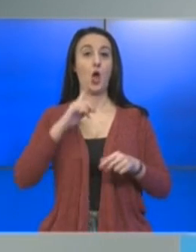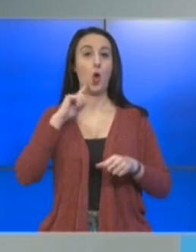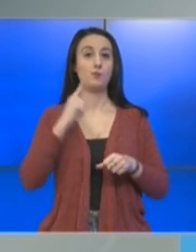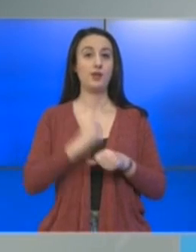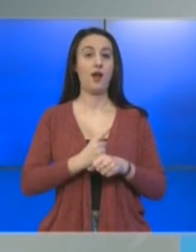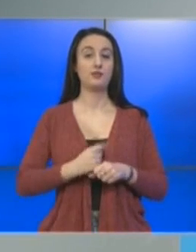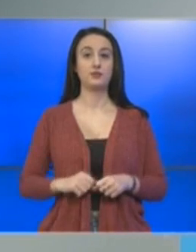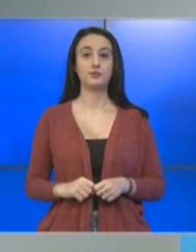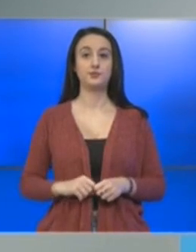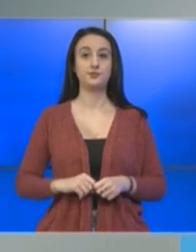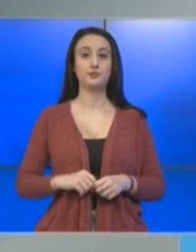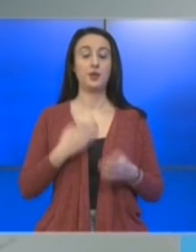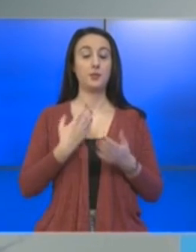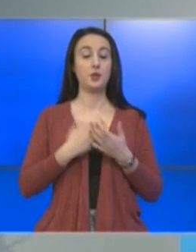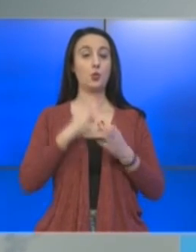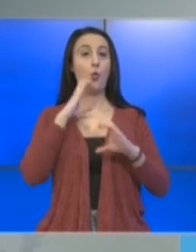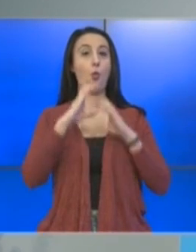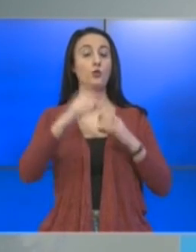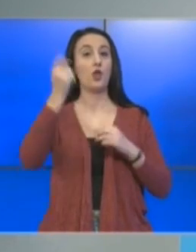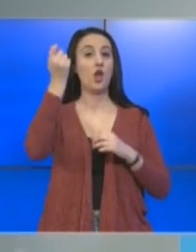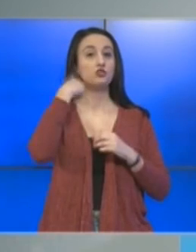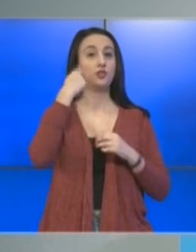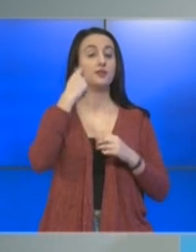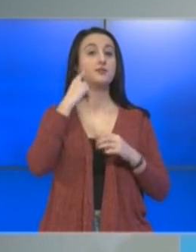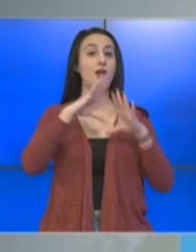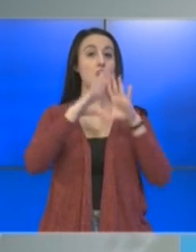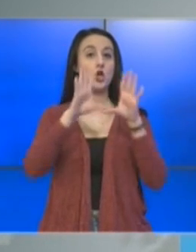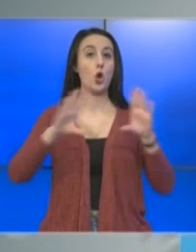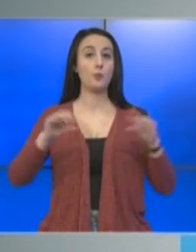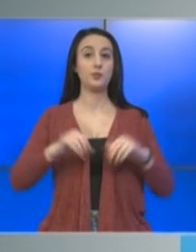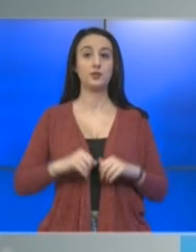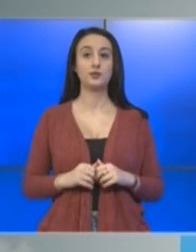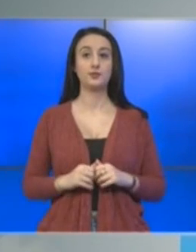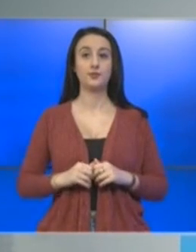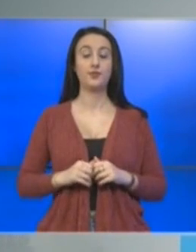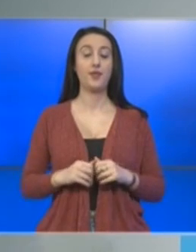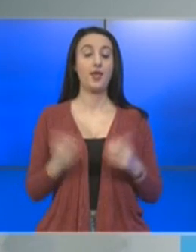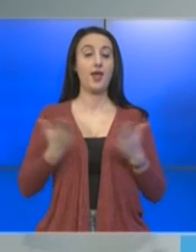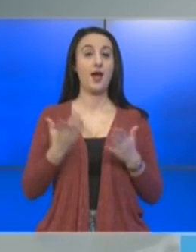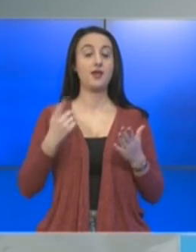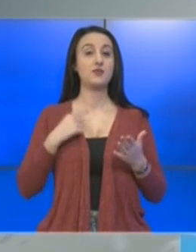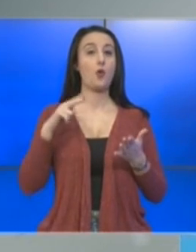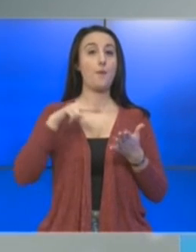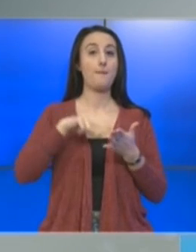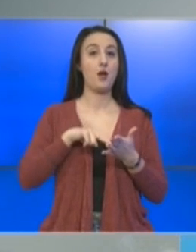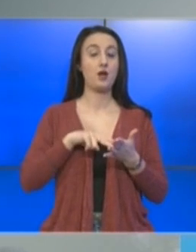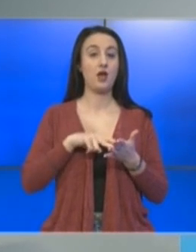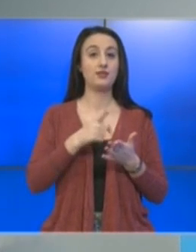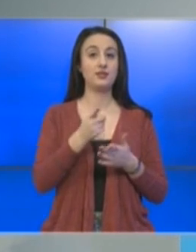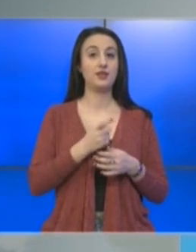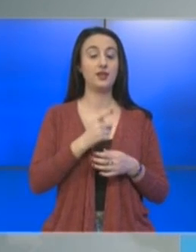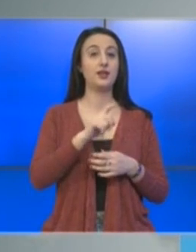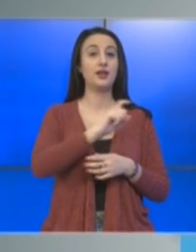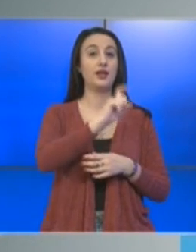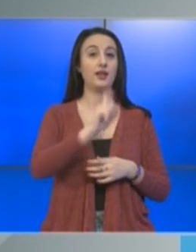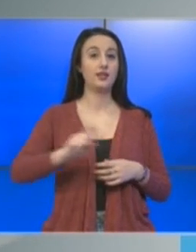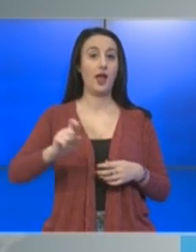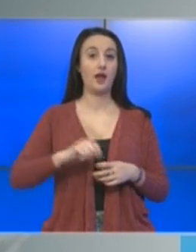obligația de a comunica cetățenilor români care se vor îmbarca din